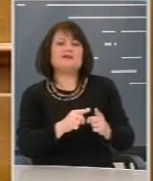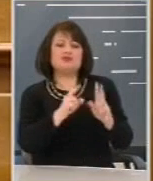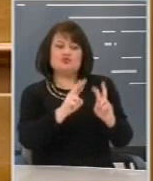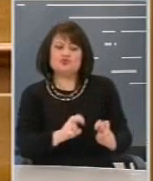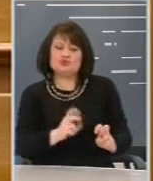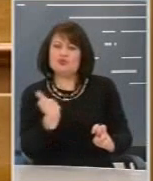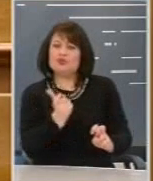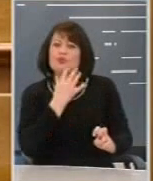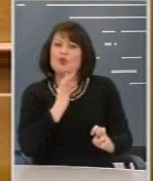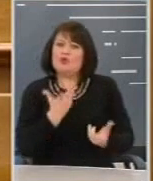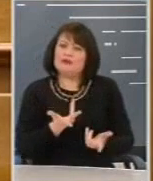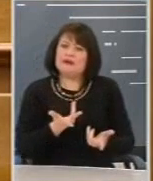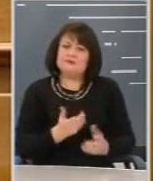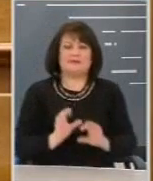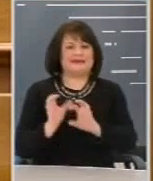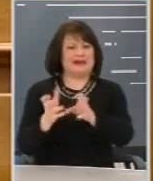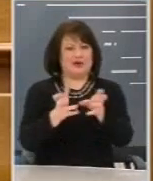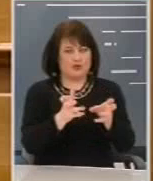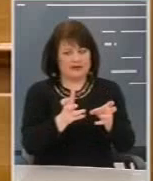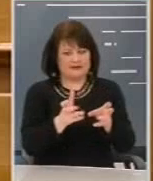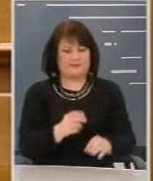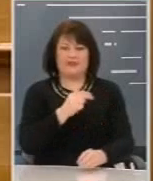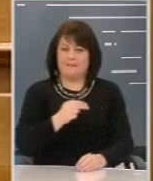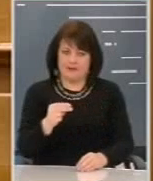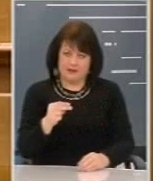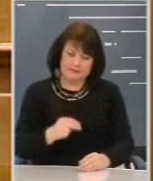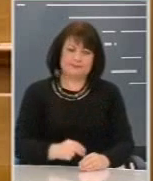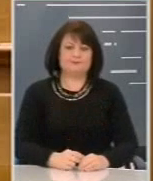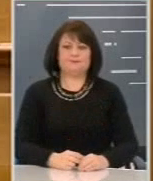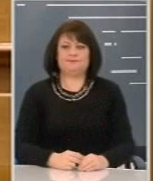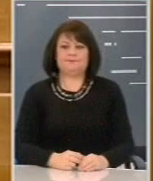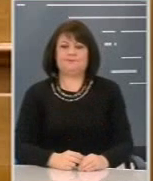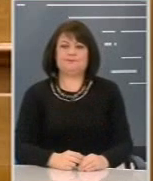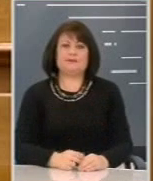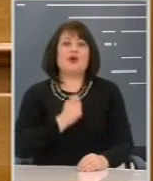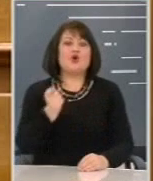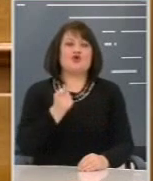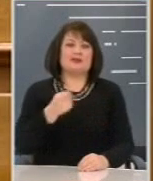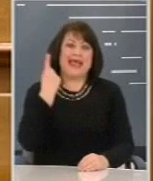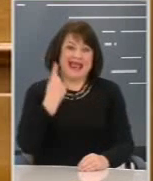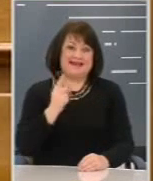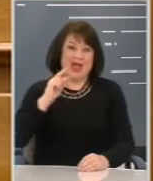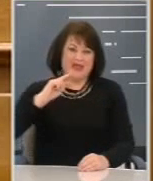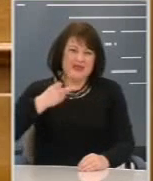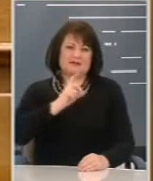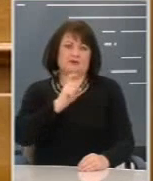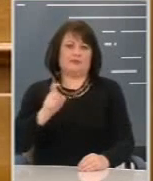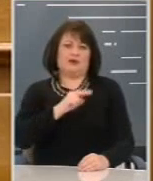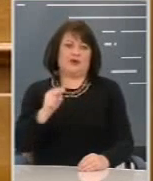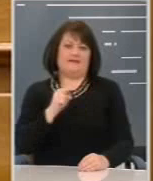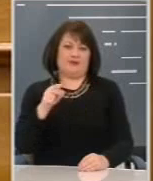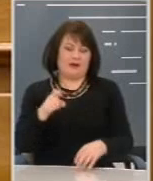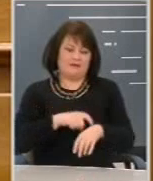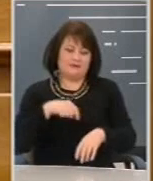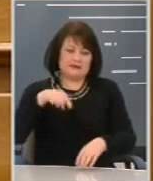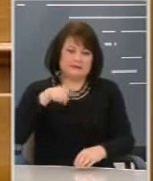δανεισμού. Μέσα μαζικής ενημέρωσης, γρήγορα. Τα μέσα μαζικής ενημέρωσης έχουν ένα χρέος που ξεπερνά το 1 δισεκατομμύριο ευρώ. Ειλικρινά, αυτές τις